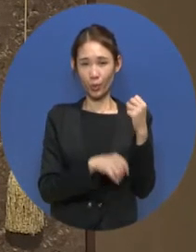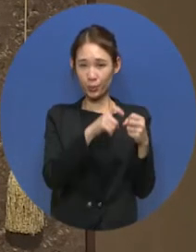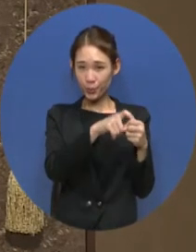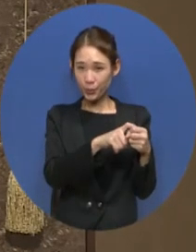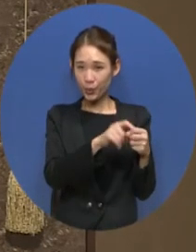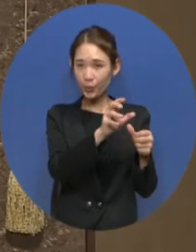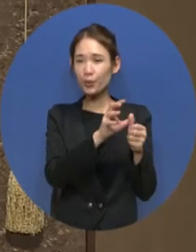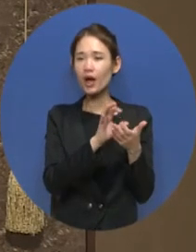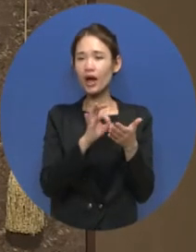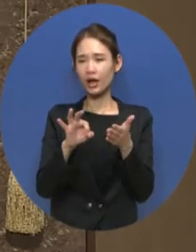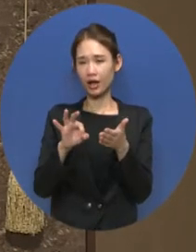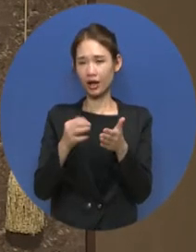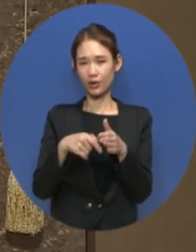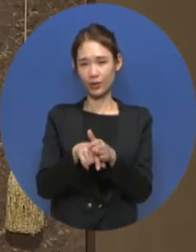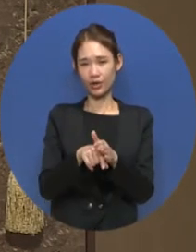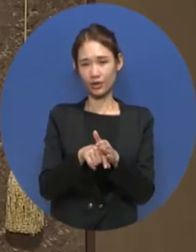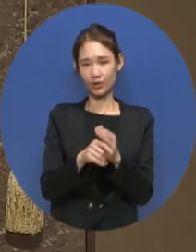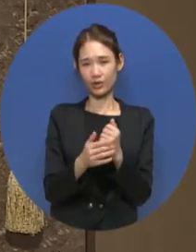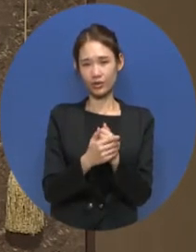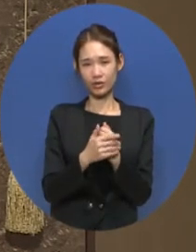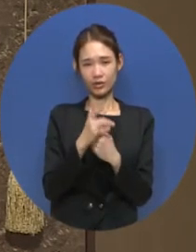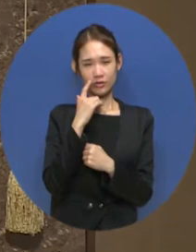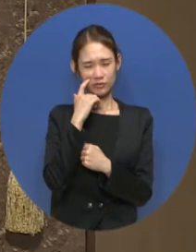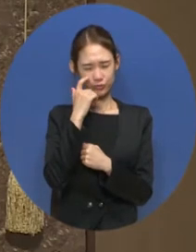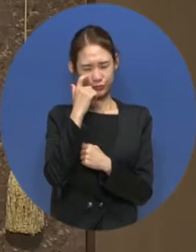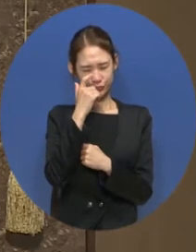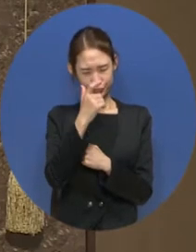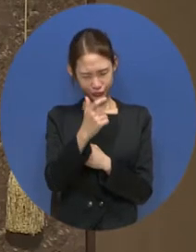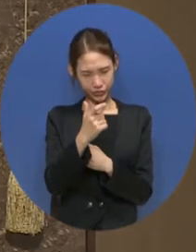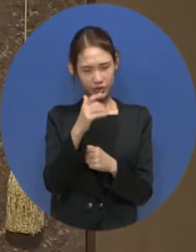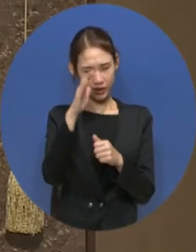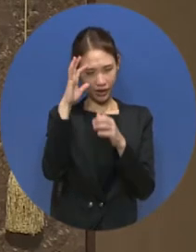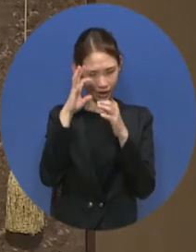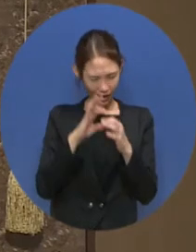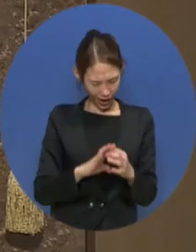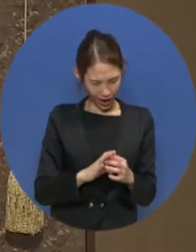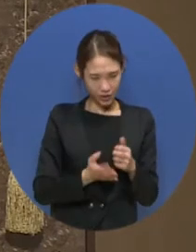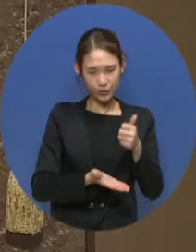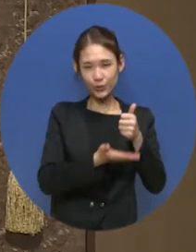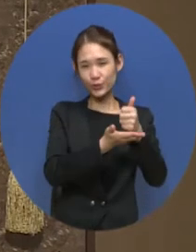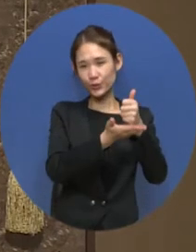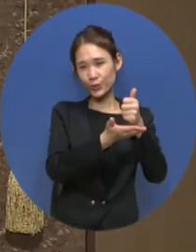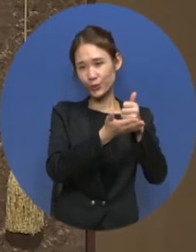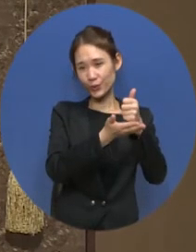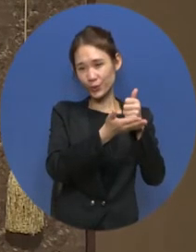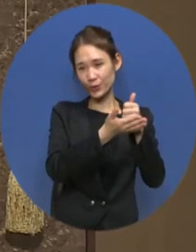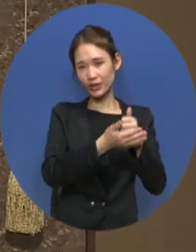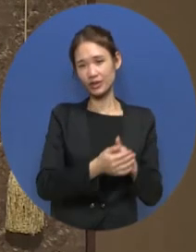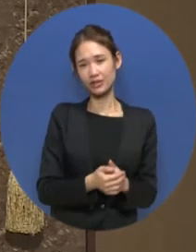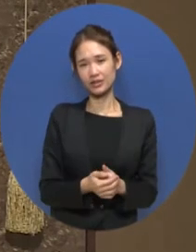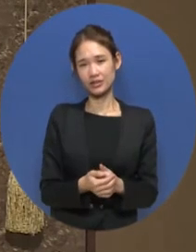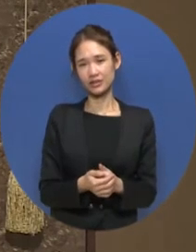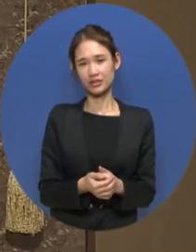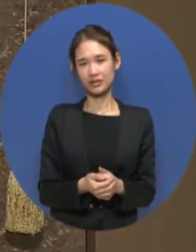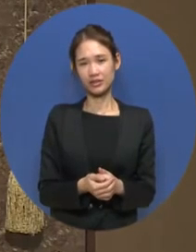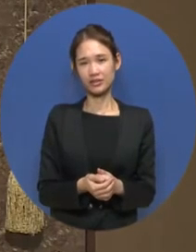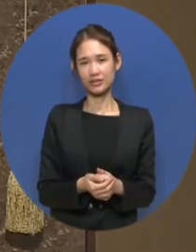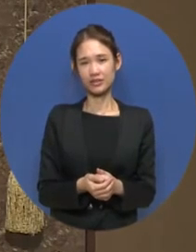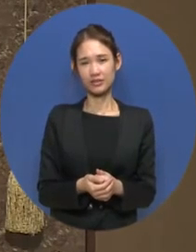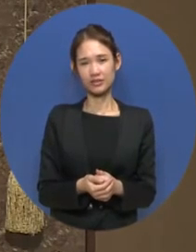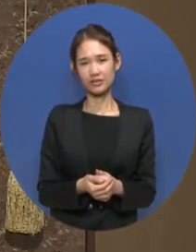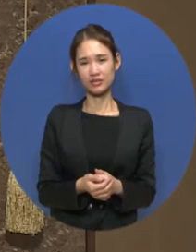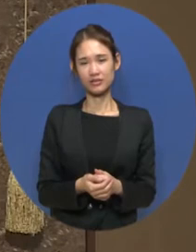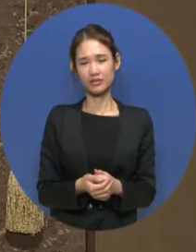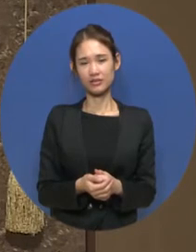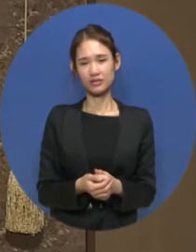목적들을 좀 활성화시킬 수 있도록 지속적으로 그렇게 이제 저희가 독려도 하고 있고